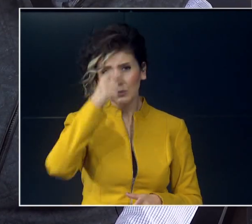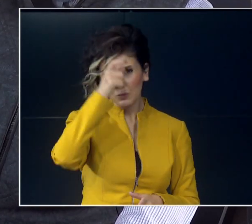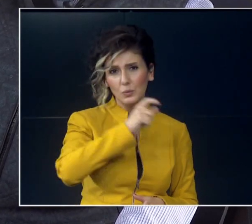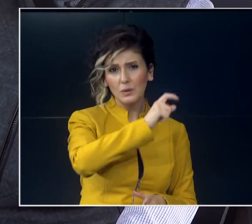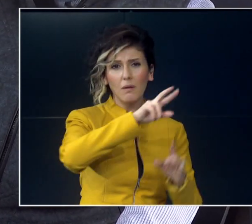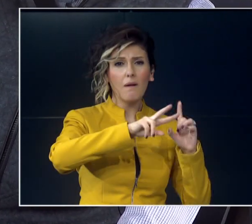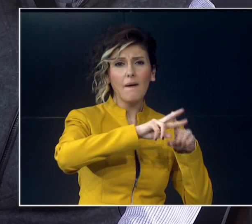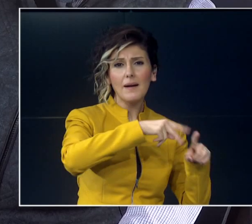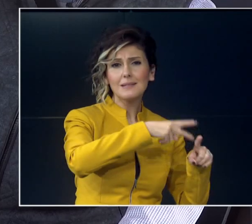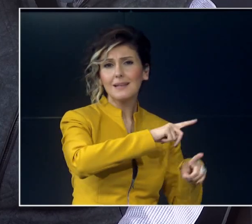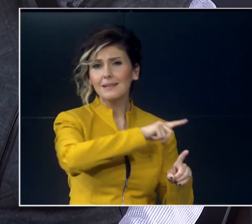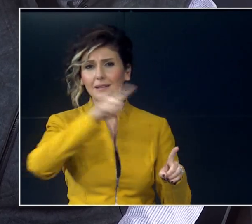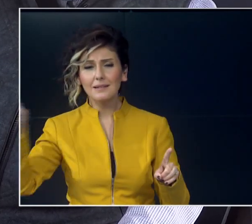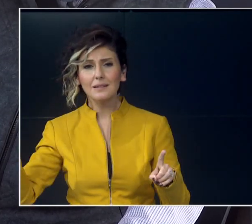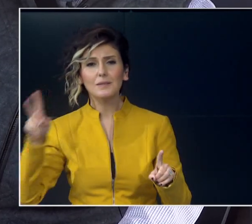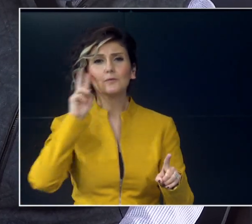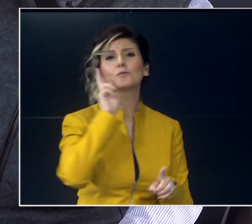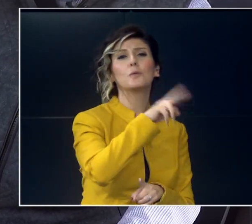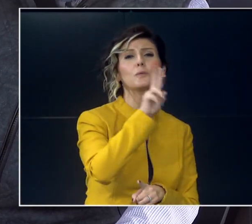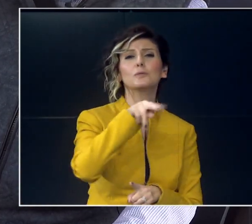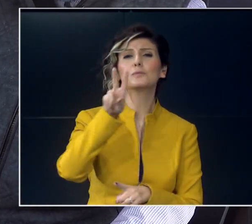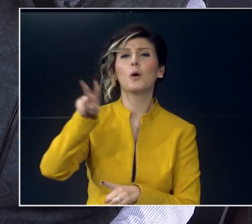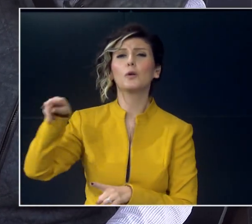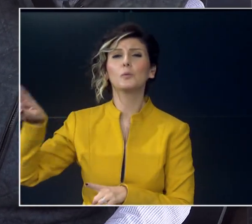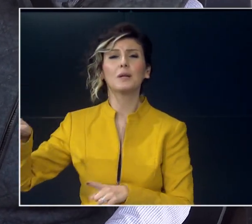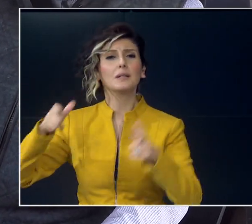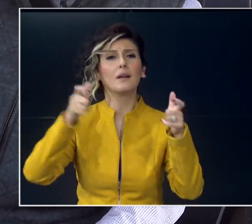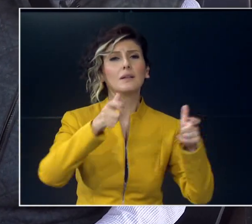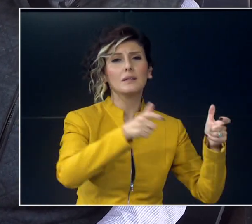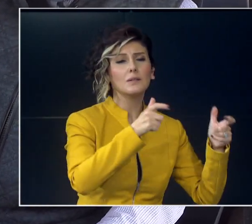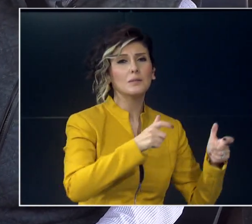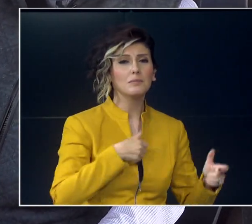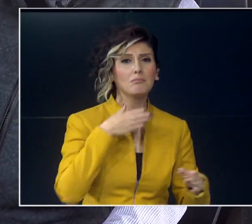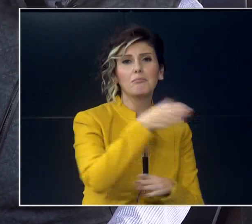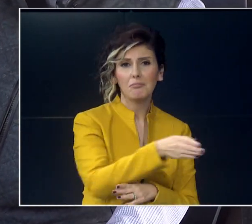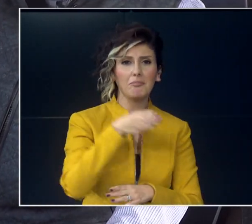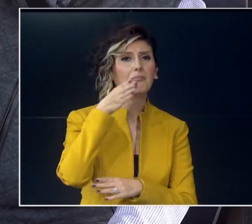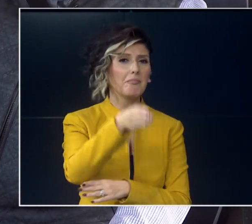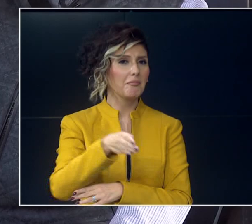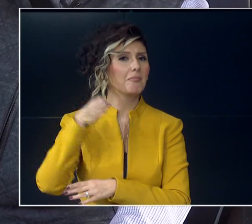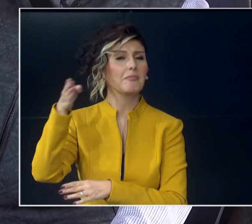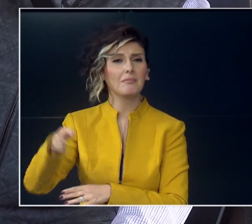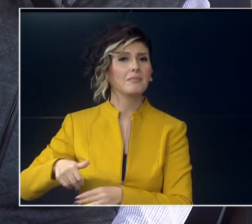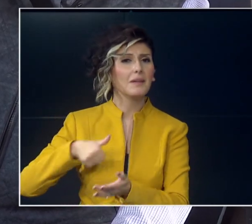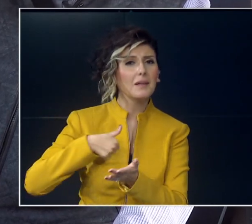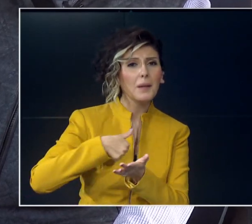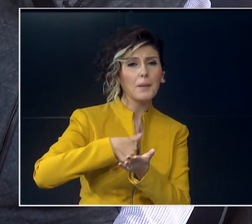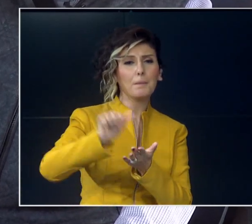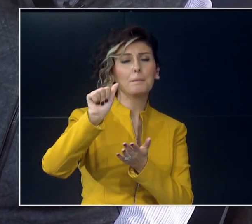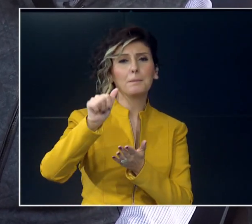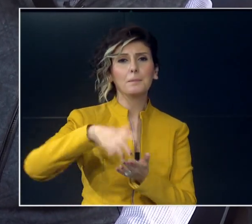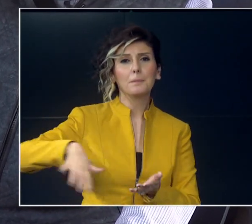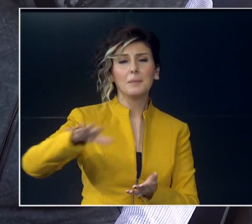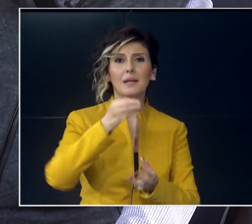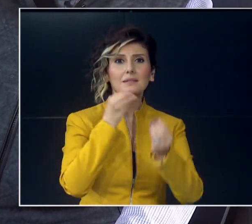A'dan Z'e kadar ya gördüm ya görmedim yerler, oraya gidiyorum. Bütün buradaki